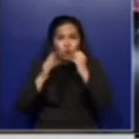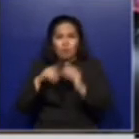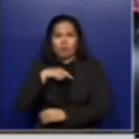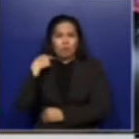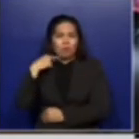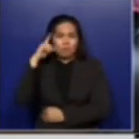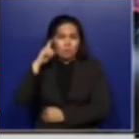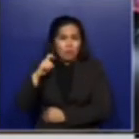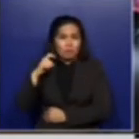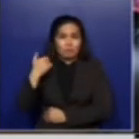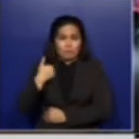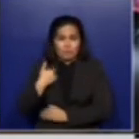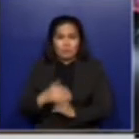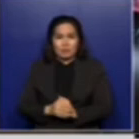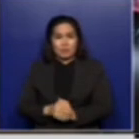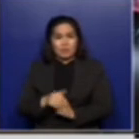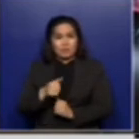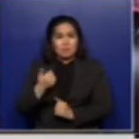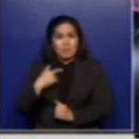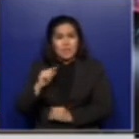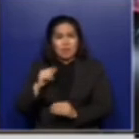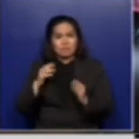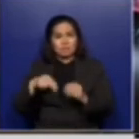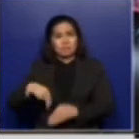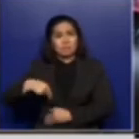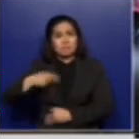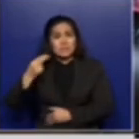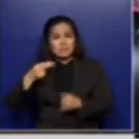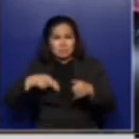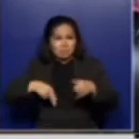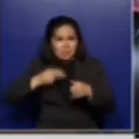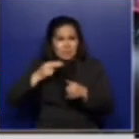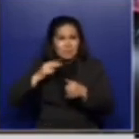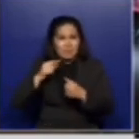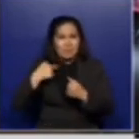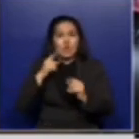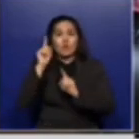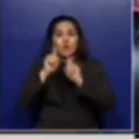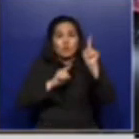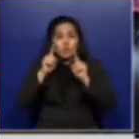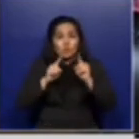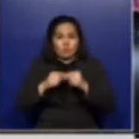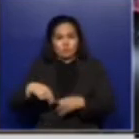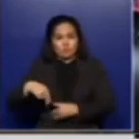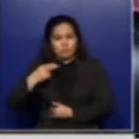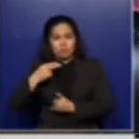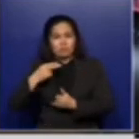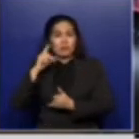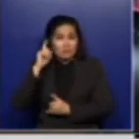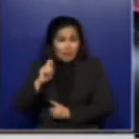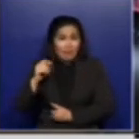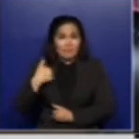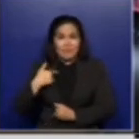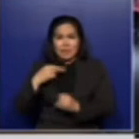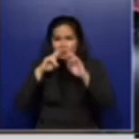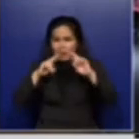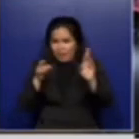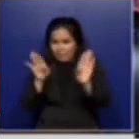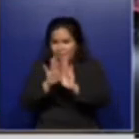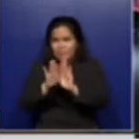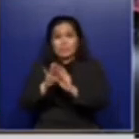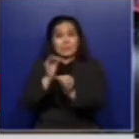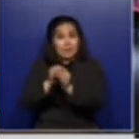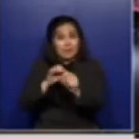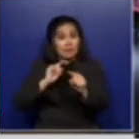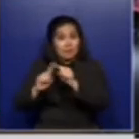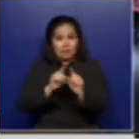มากบางวันมีคนเอาปืนไปยิงตัวเองในตลาดหลักทรัพย์มีการปิดกิจการร้านค้ามากมายมีการปิดสถาบันการเงินม